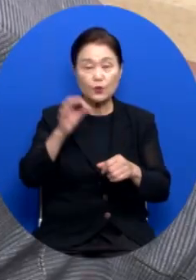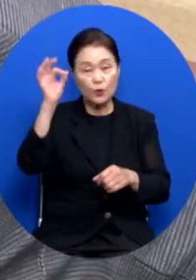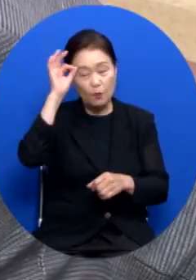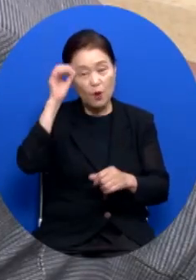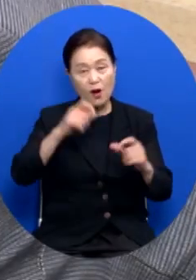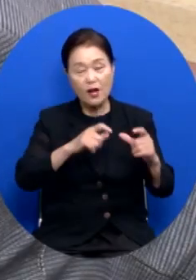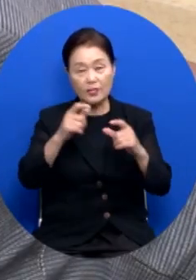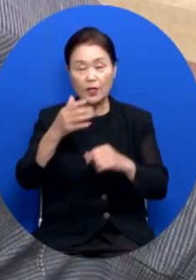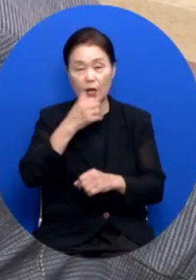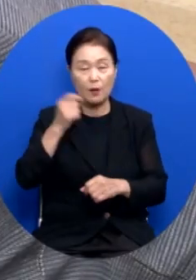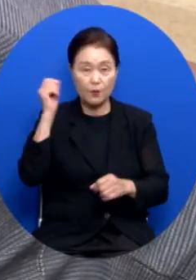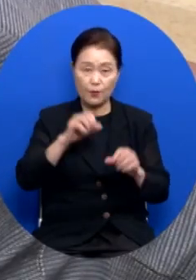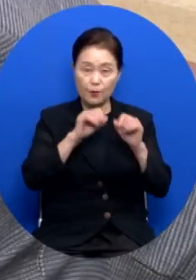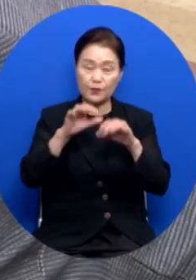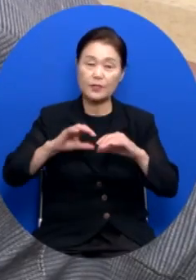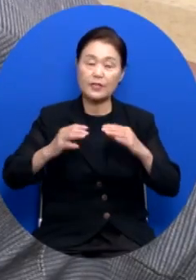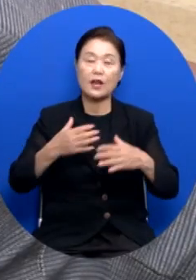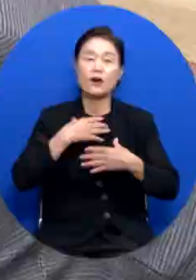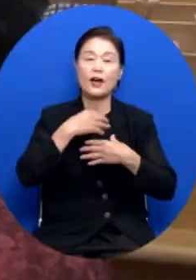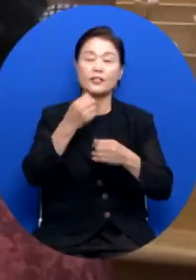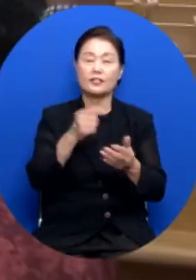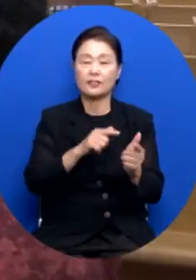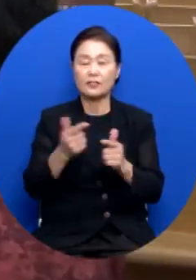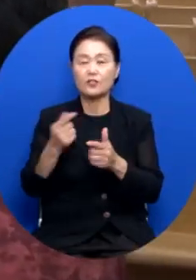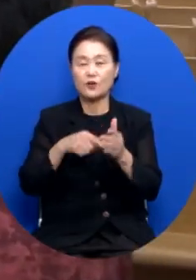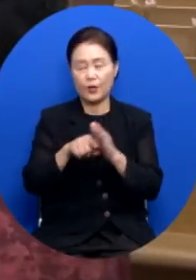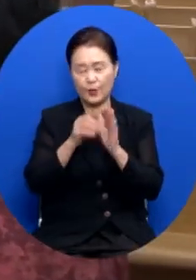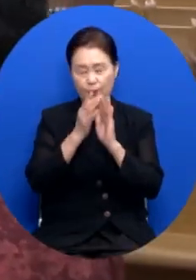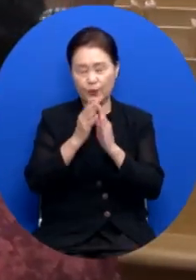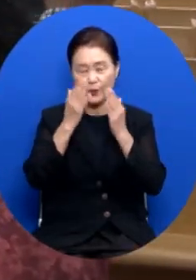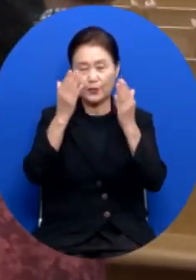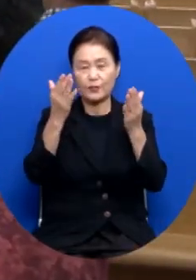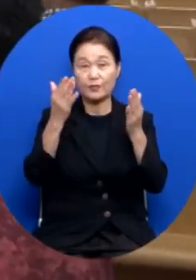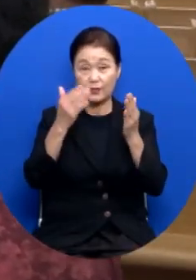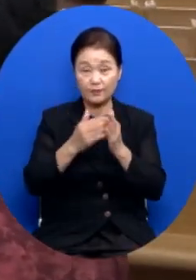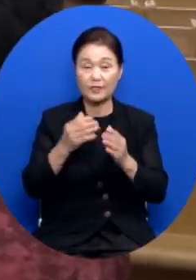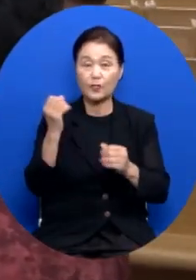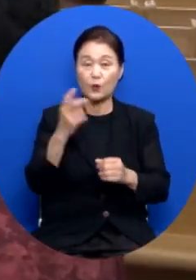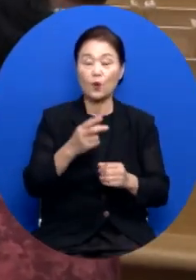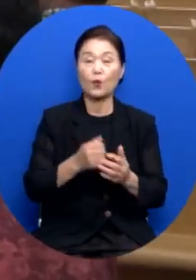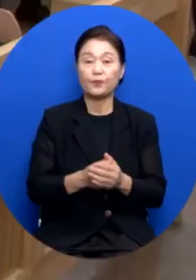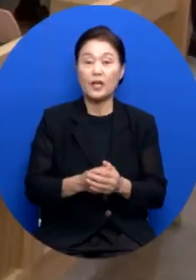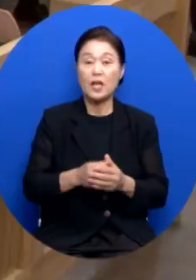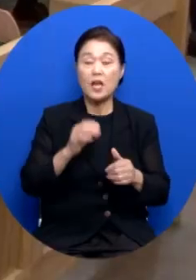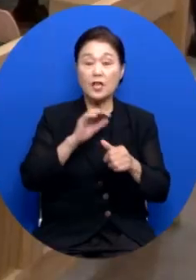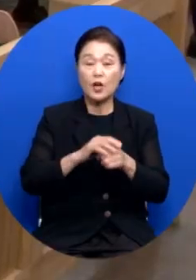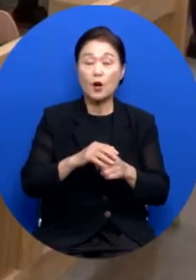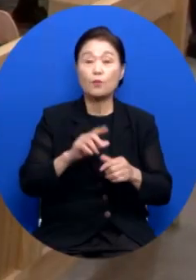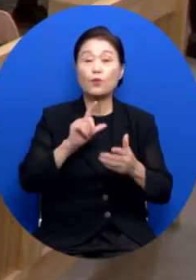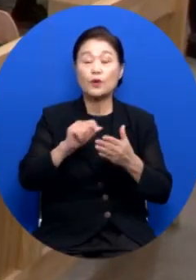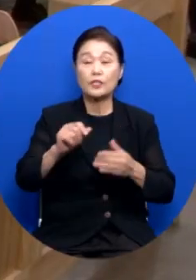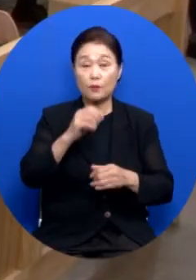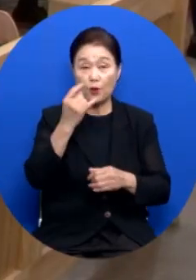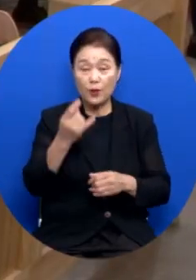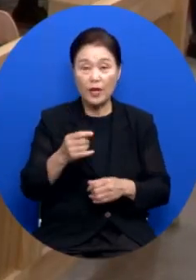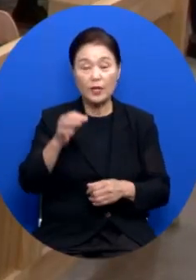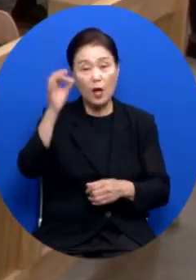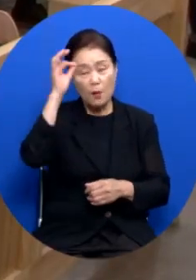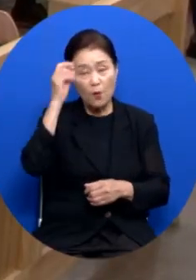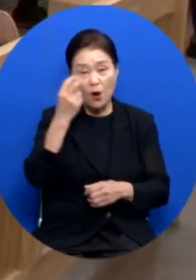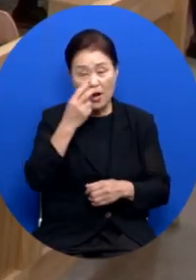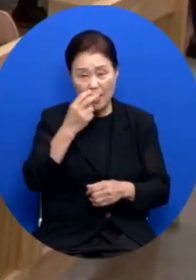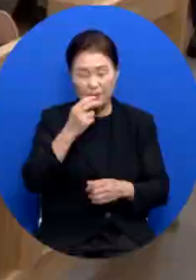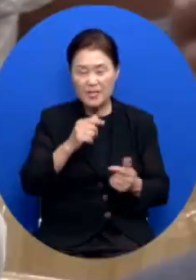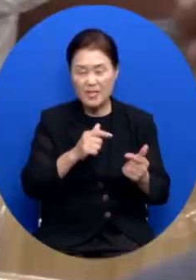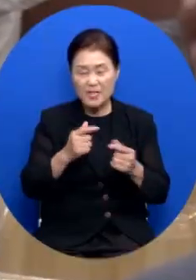전도, 나라와 민족의 안정 등을 위해 기도했습니다. 한편 기성 경북지방회는 경주 포항 감찰